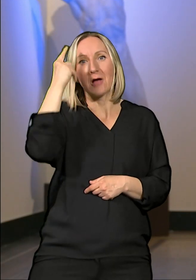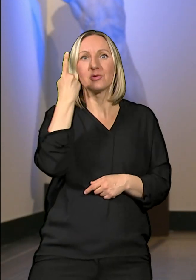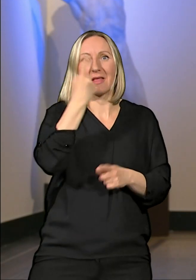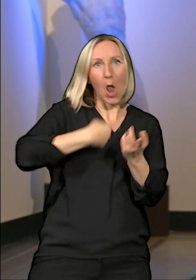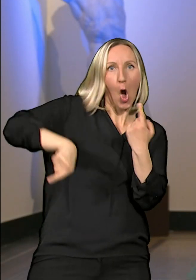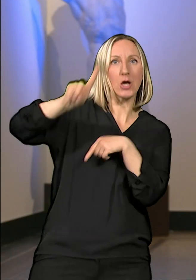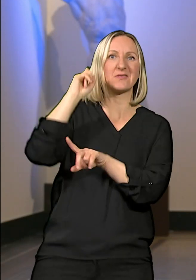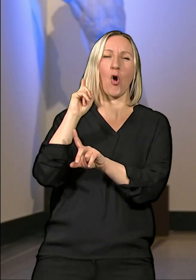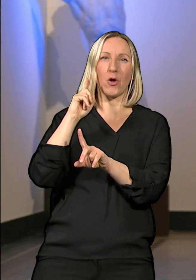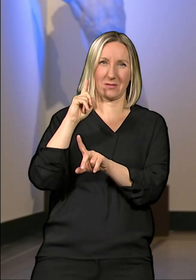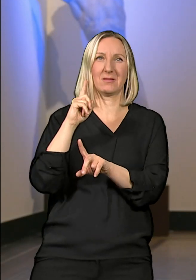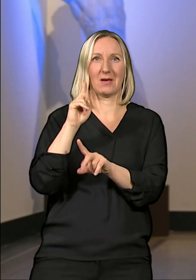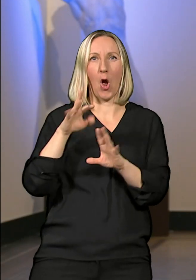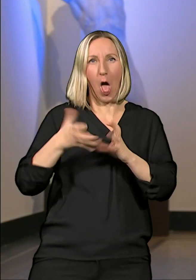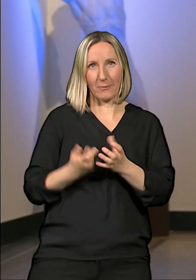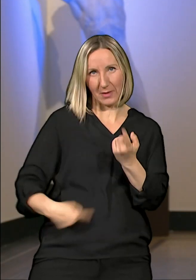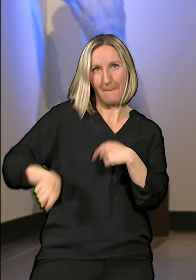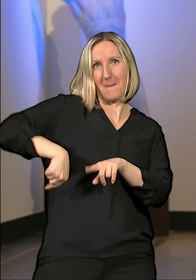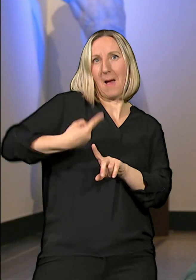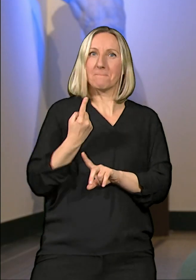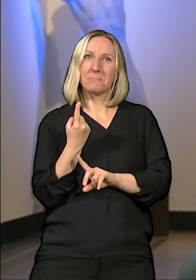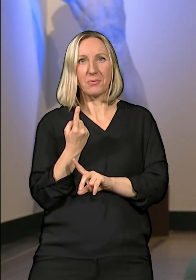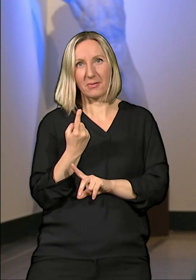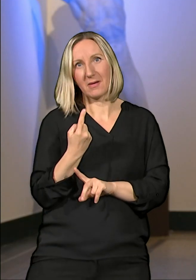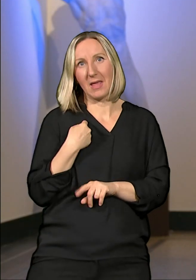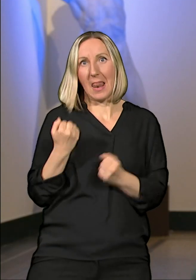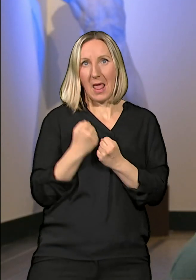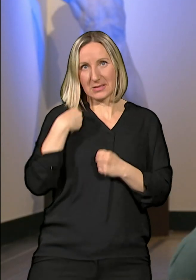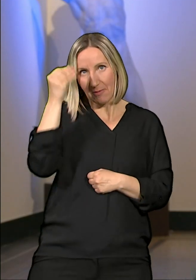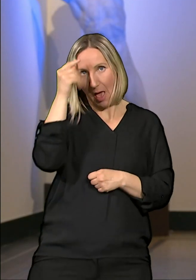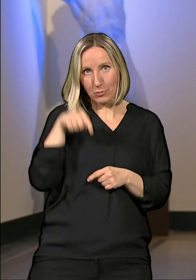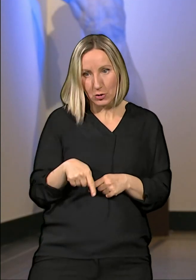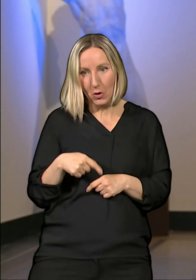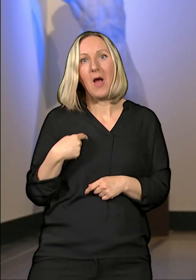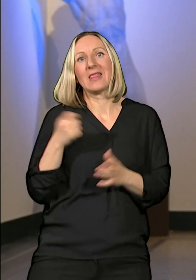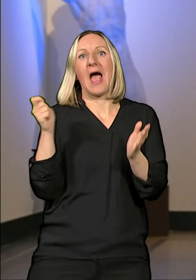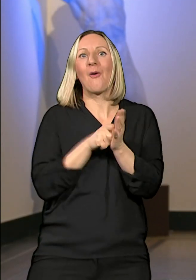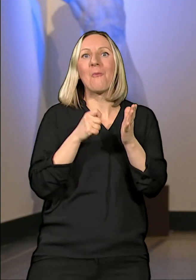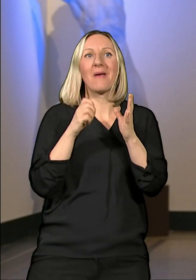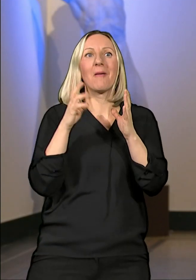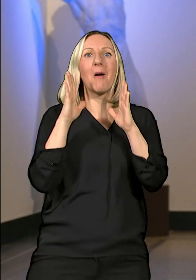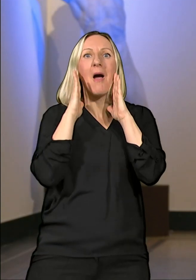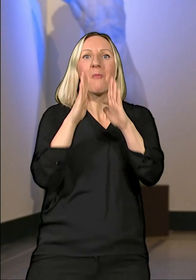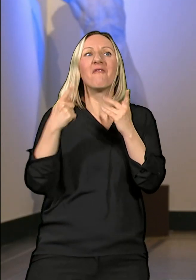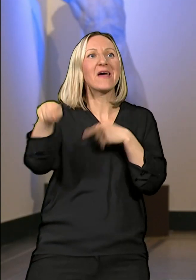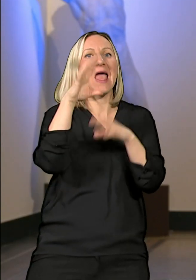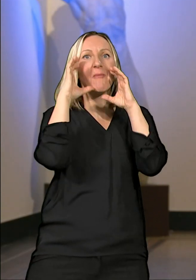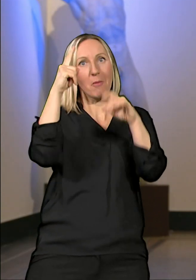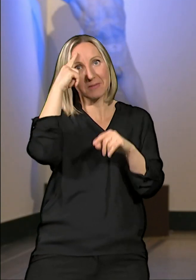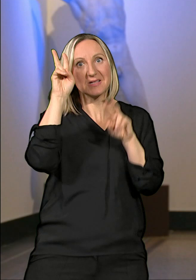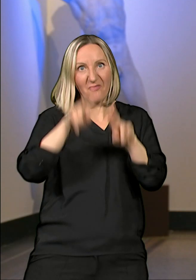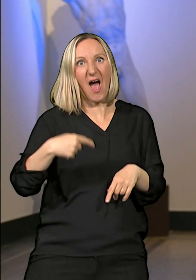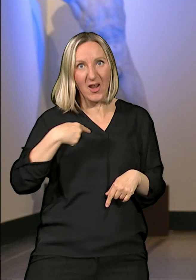ono prebacivanje, i da na osnovu toga, kako da kažem, kupimo poverenje publike da ja stvarno znam da igram fudbal.